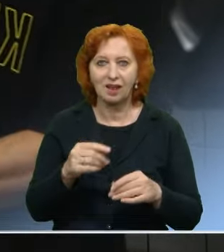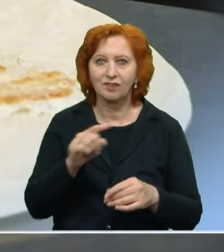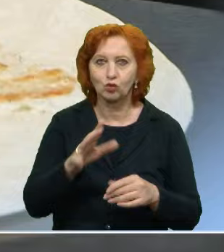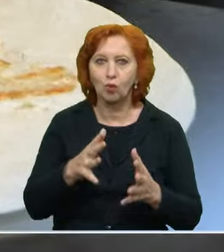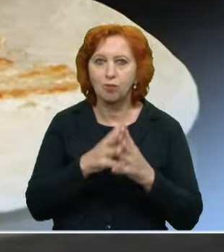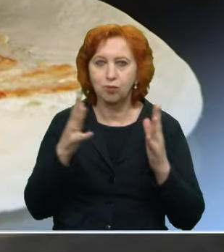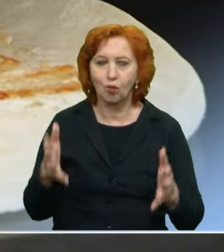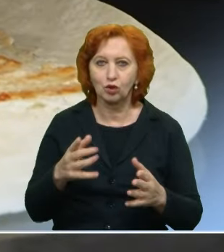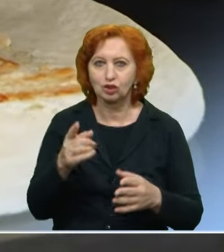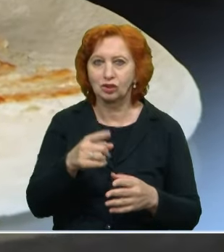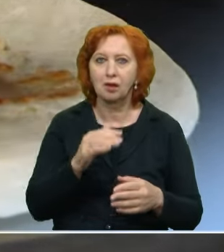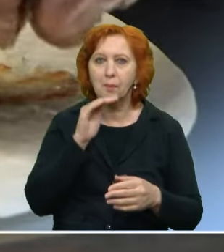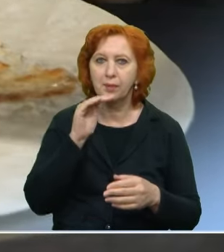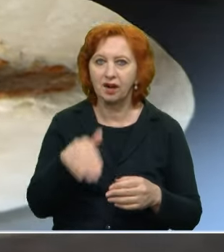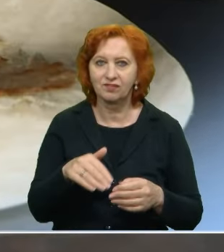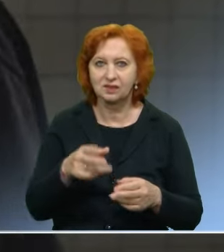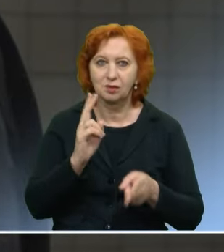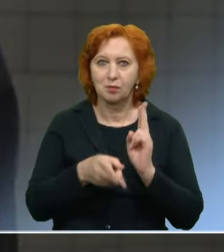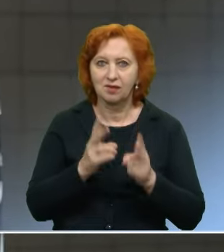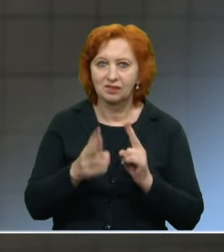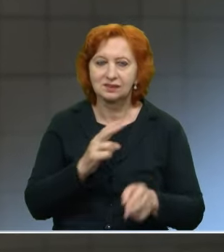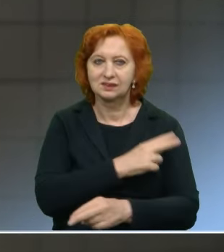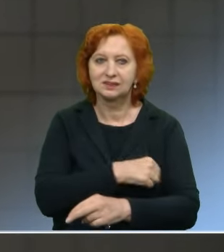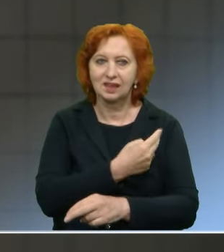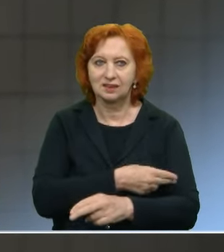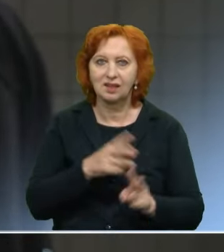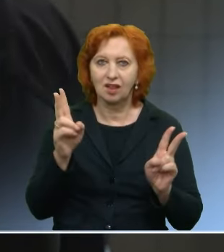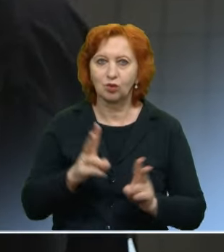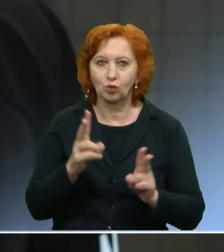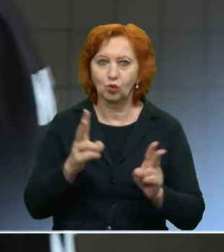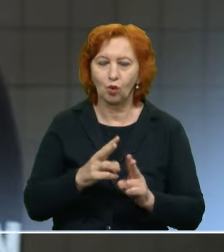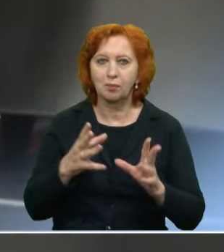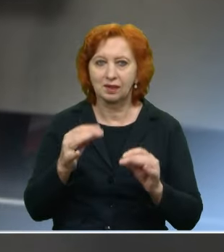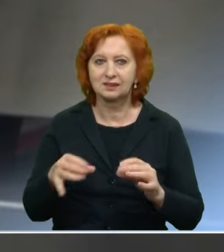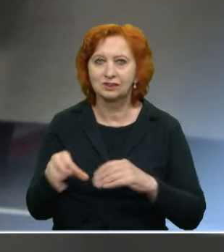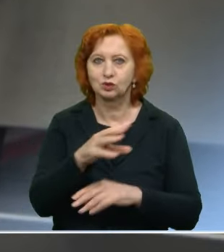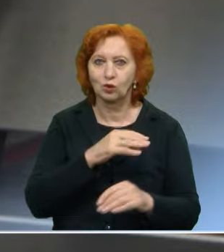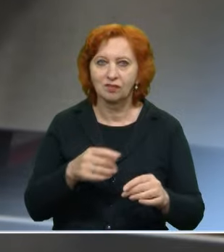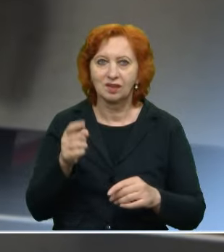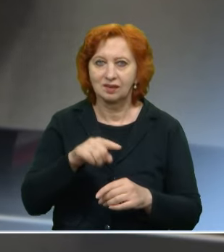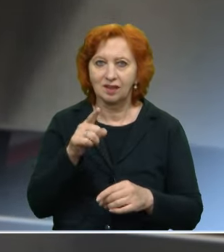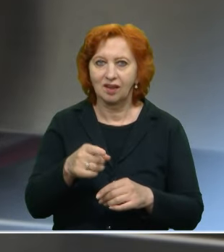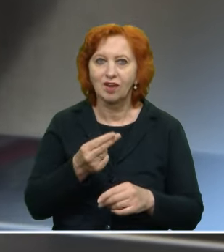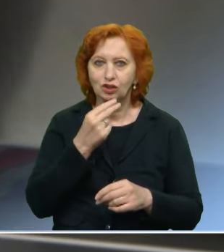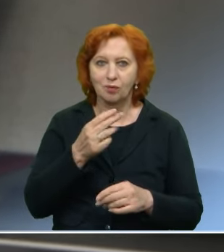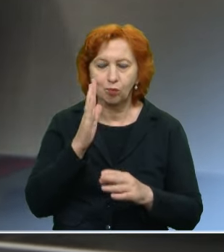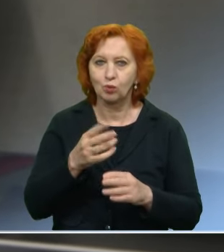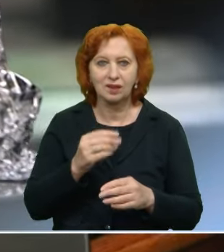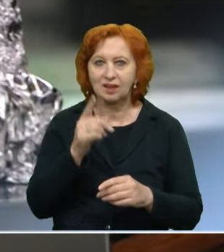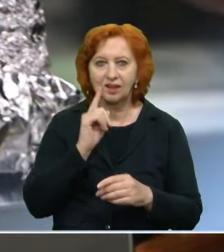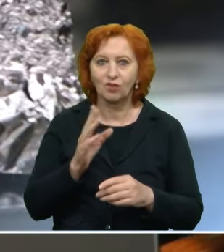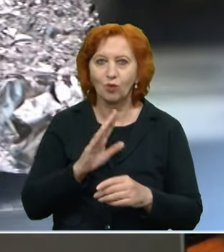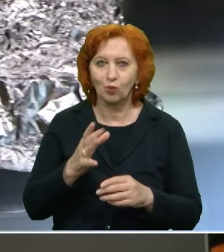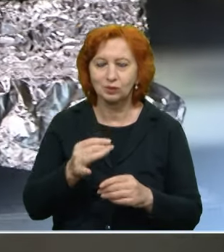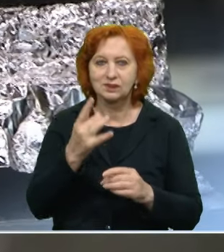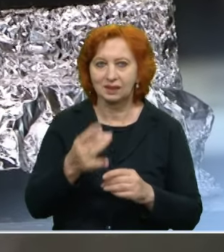Большую роль играет профессионализм поваров, санитарные нормы и товарное соседство. Тогда ваш обед будет не только вкусным,